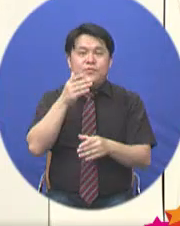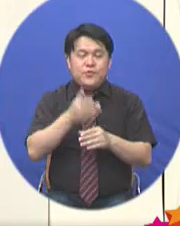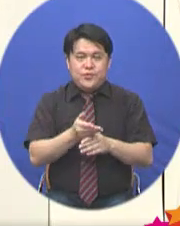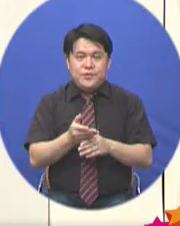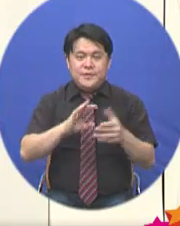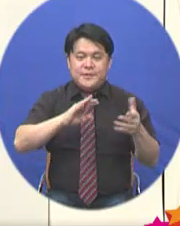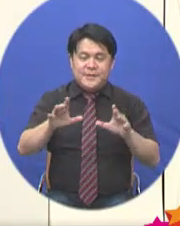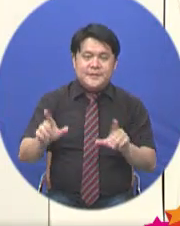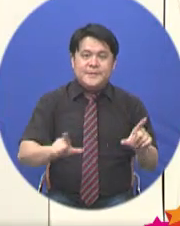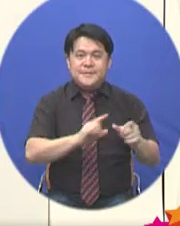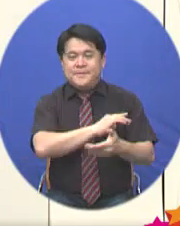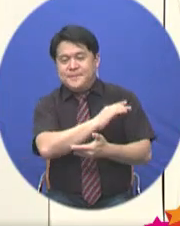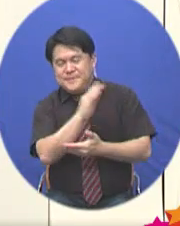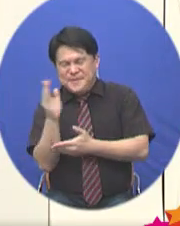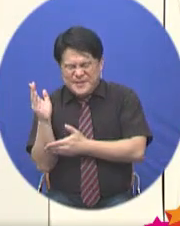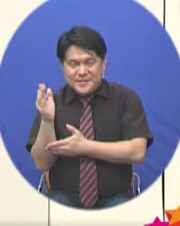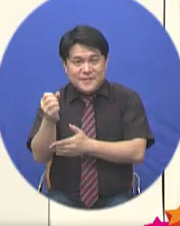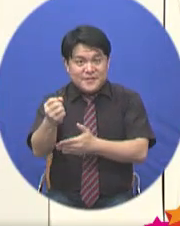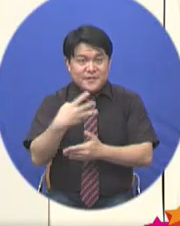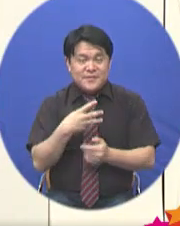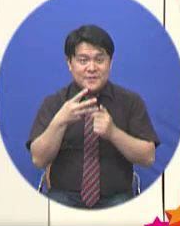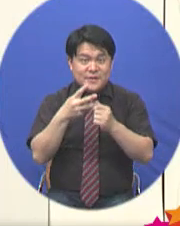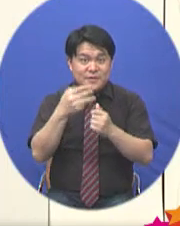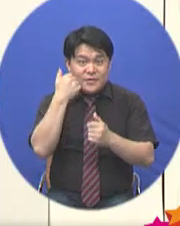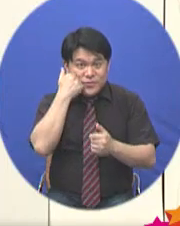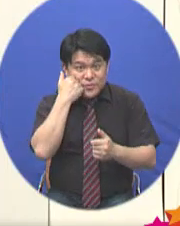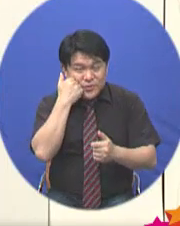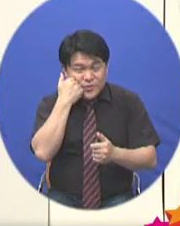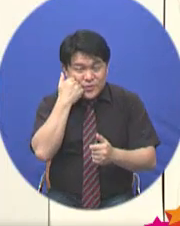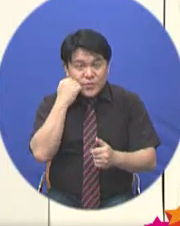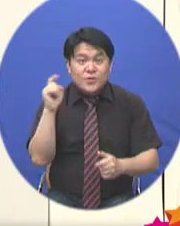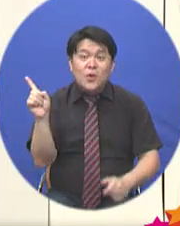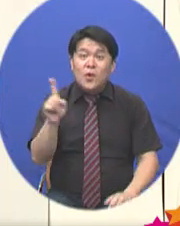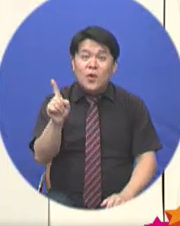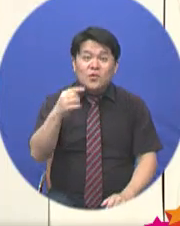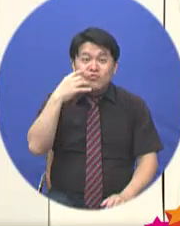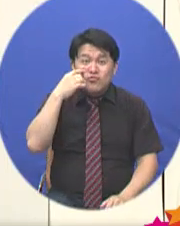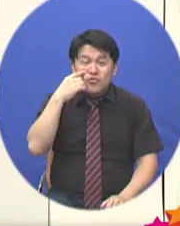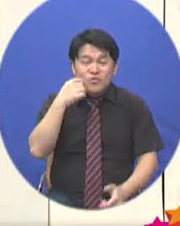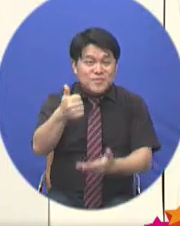세상 사는 이야기 세 번째 주인공은 과연 어떤